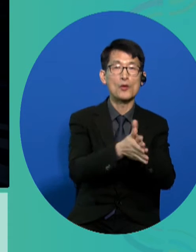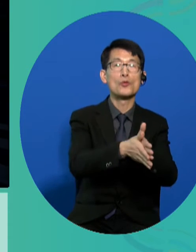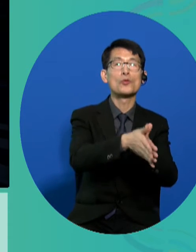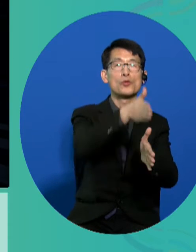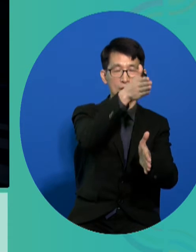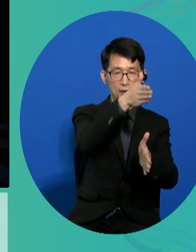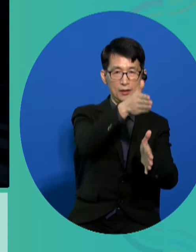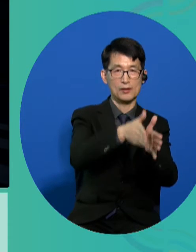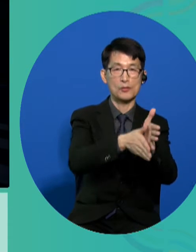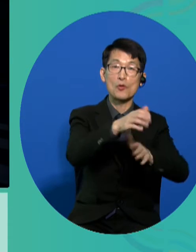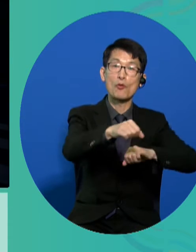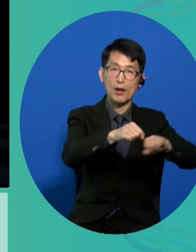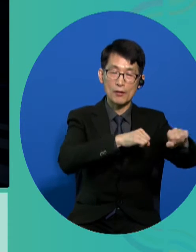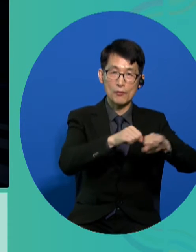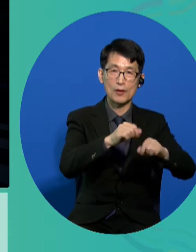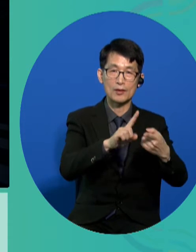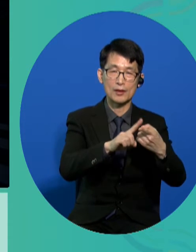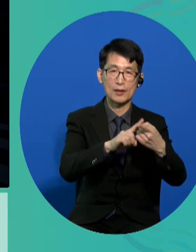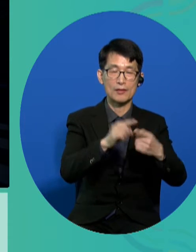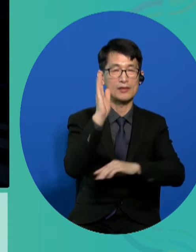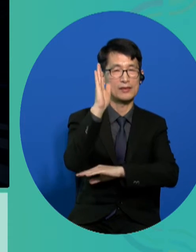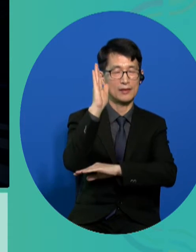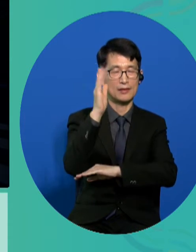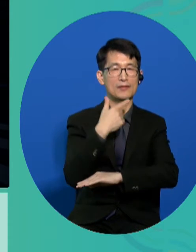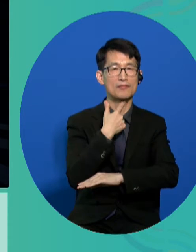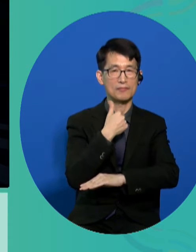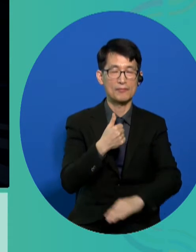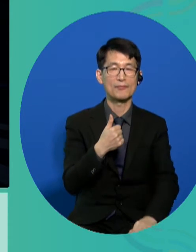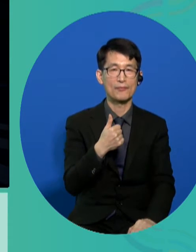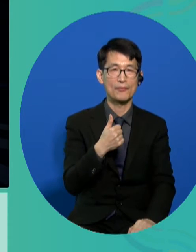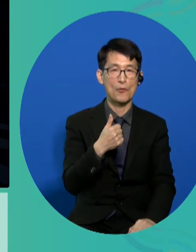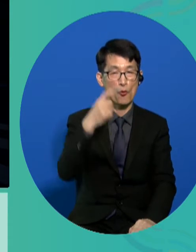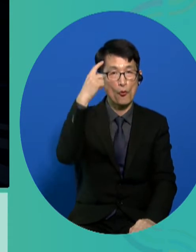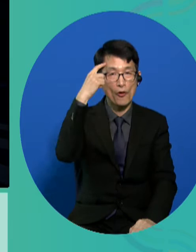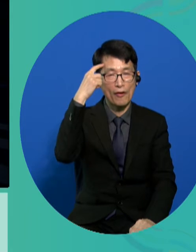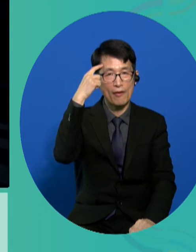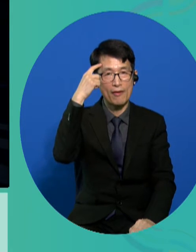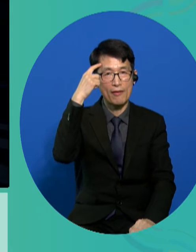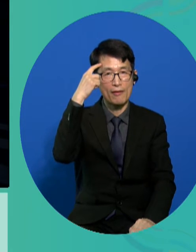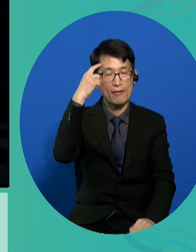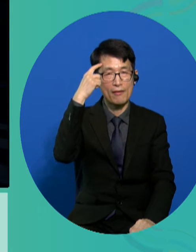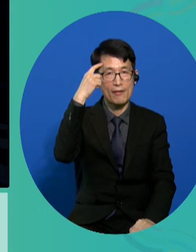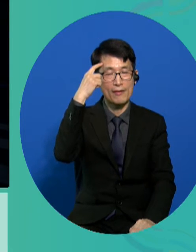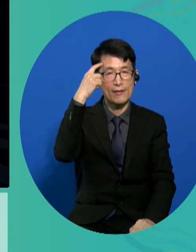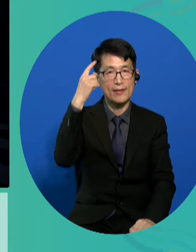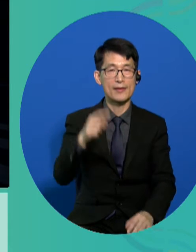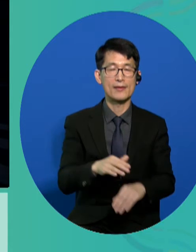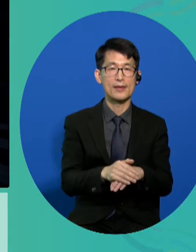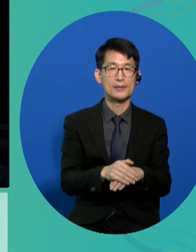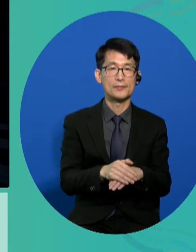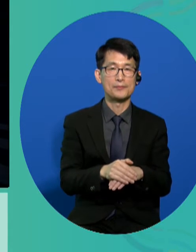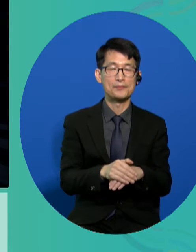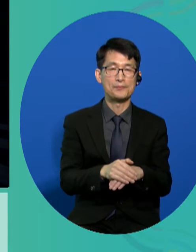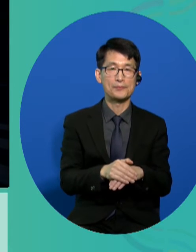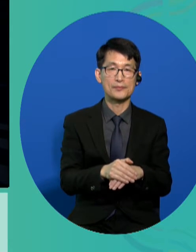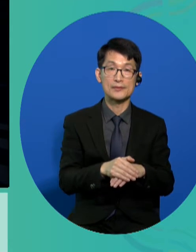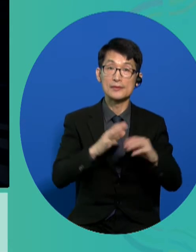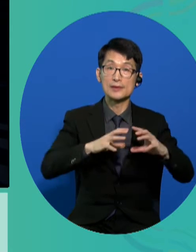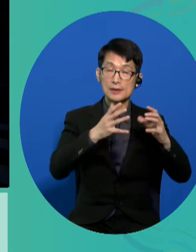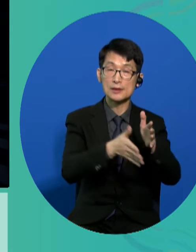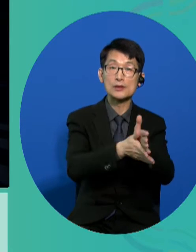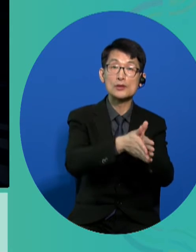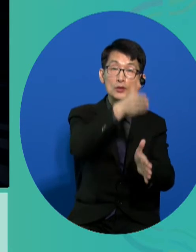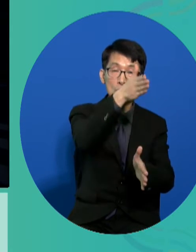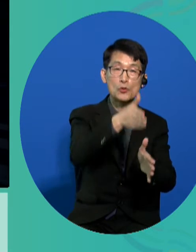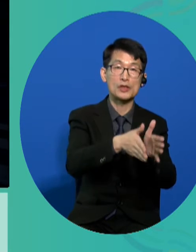활동들에 대해서 말씀을 드리는데요. 왜냐하면은 저는 진정으로 우리 세계가 도시에 형성이